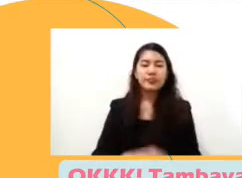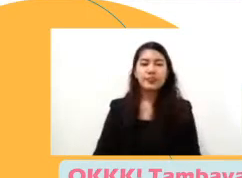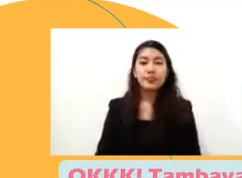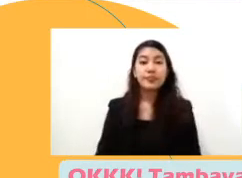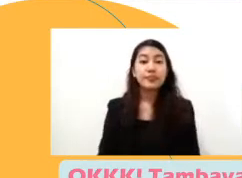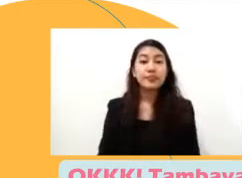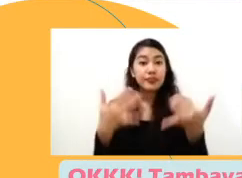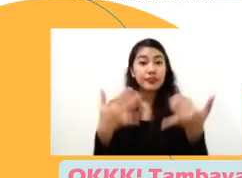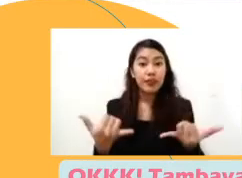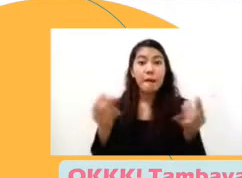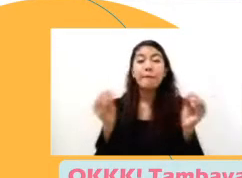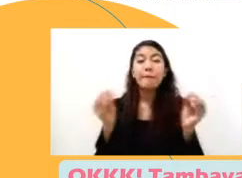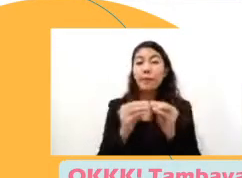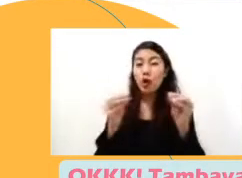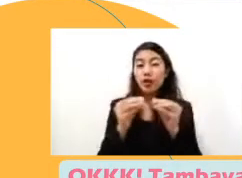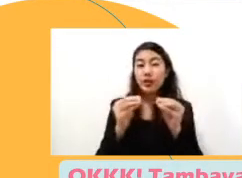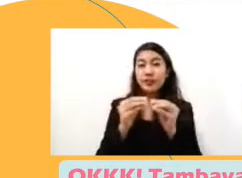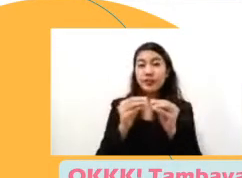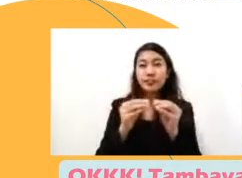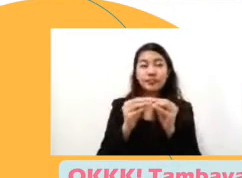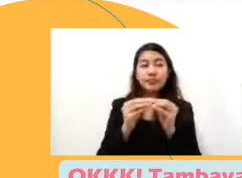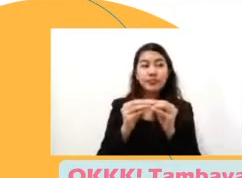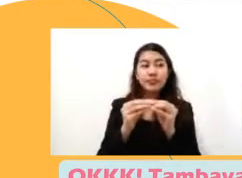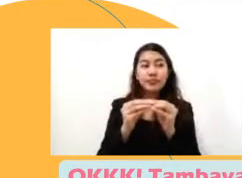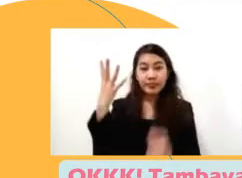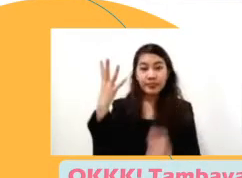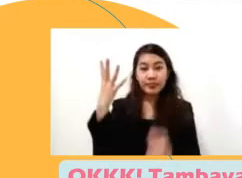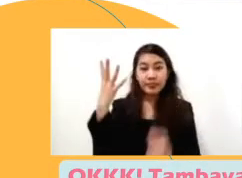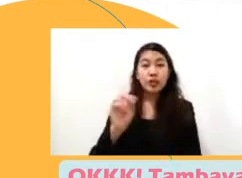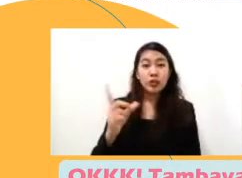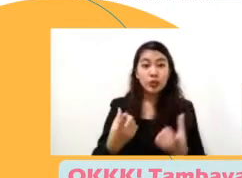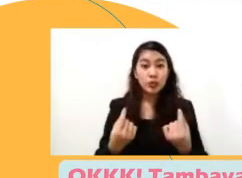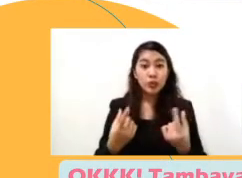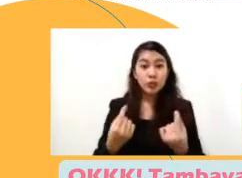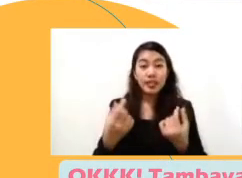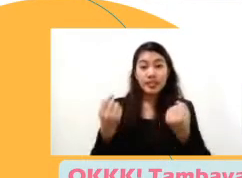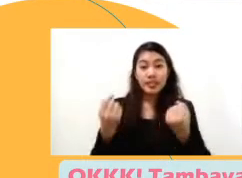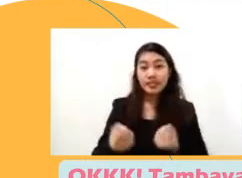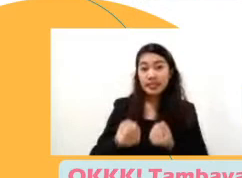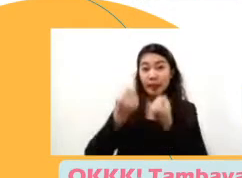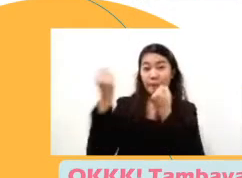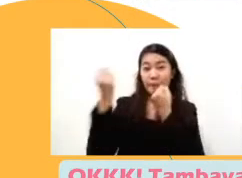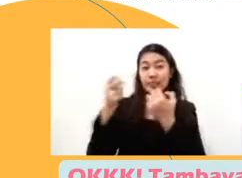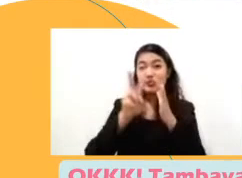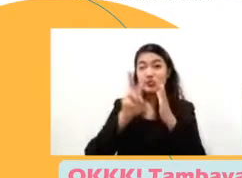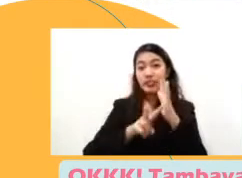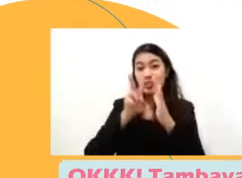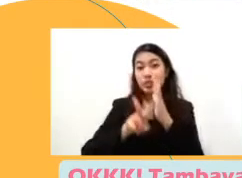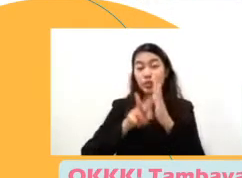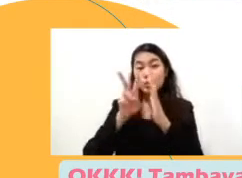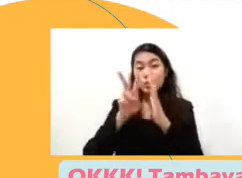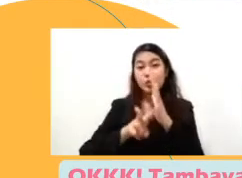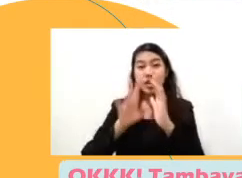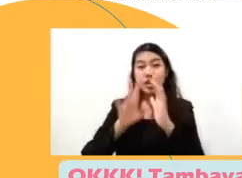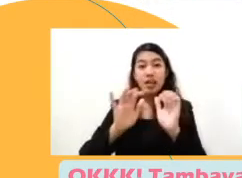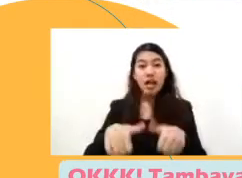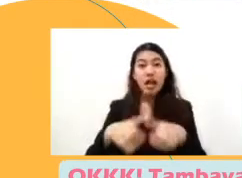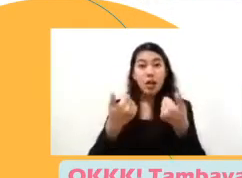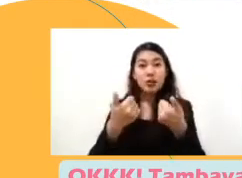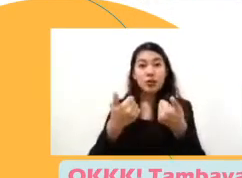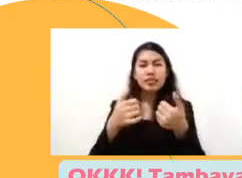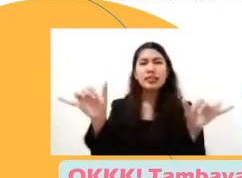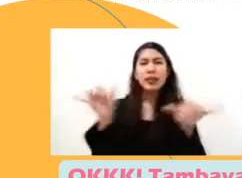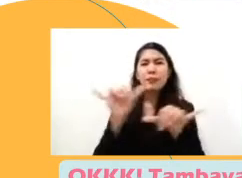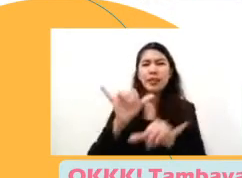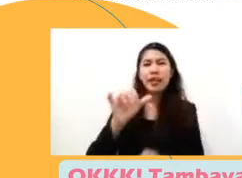para mas masaya, ipe-perform at isasubmit niyo ang video sa format ng isang TikTok